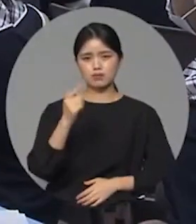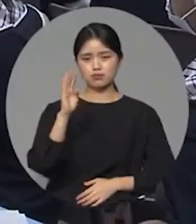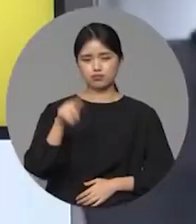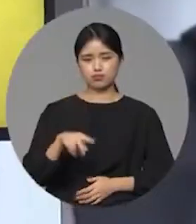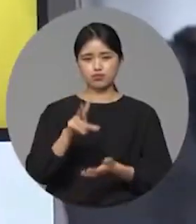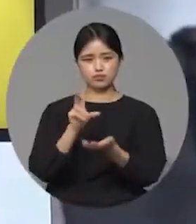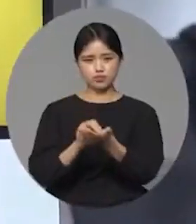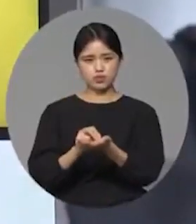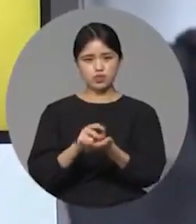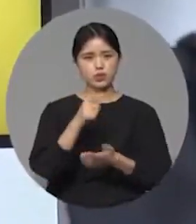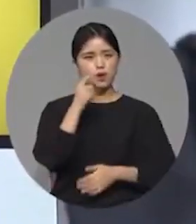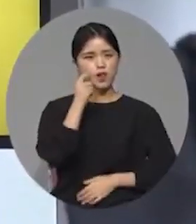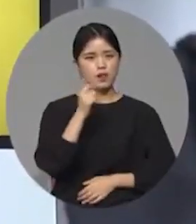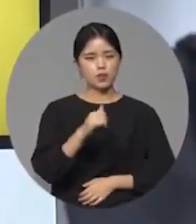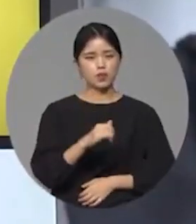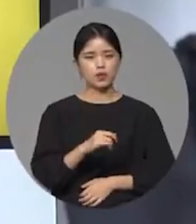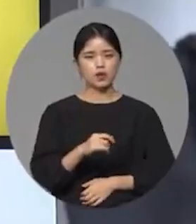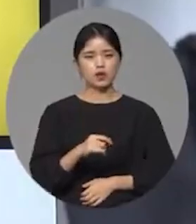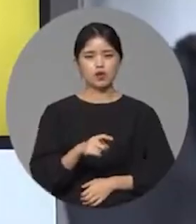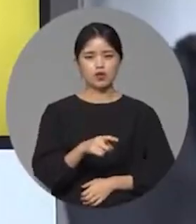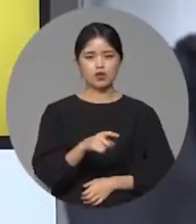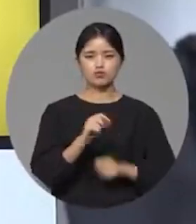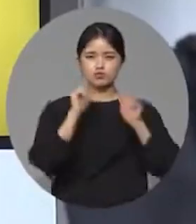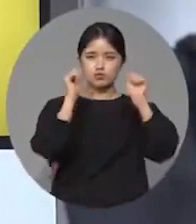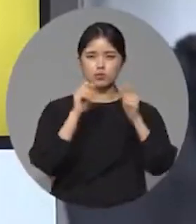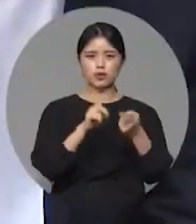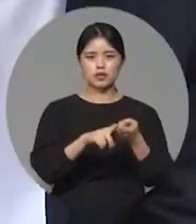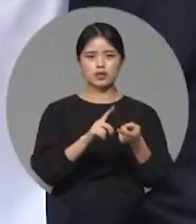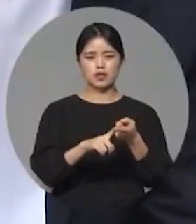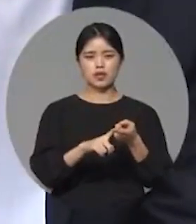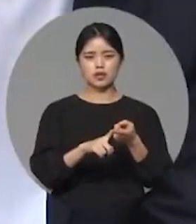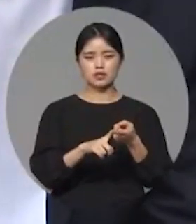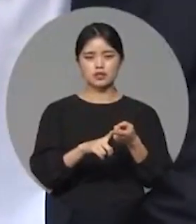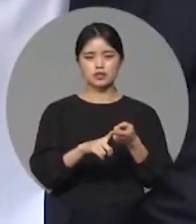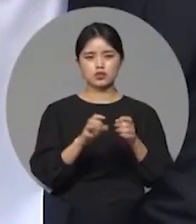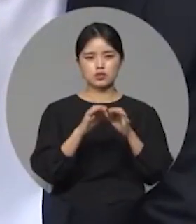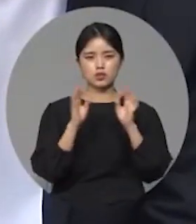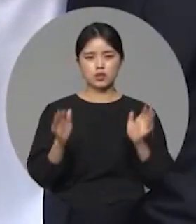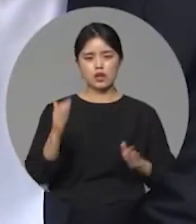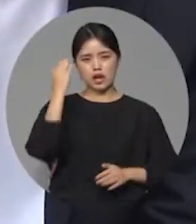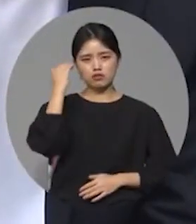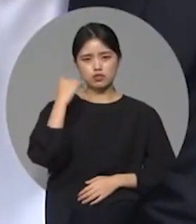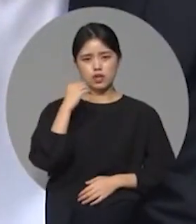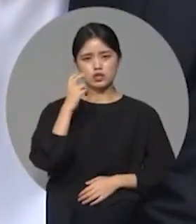일본 오키나와 지역 인권 운동 등을 주제로 그간 한국에서